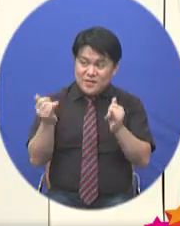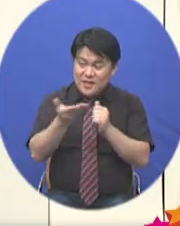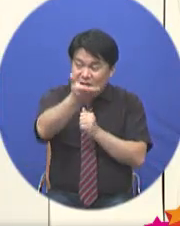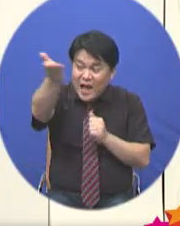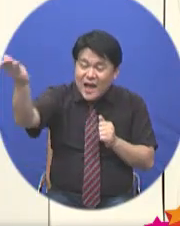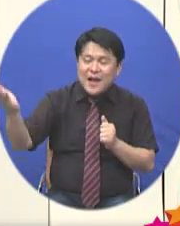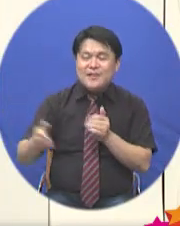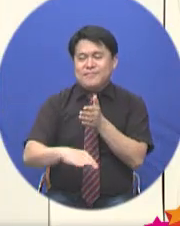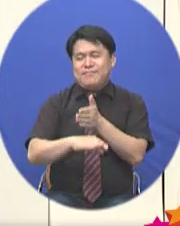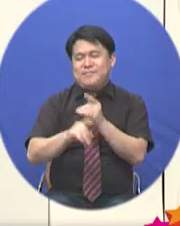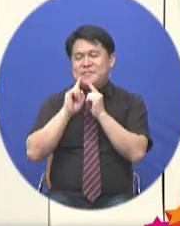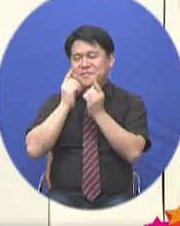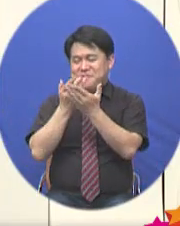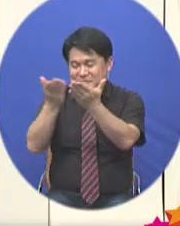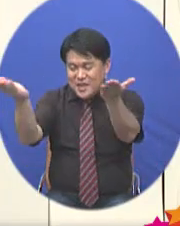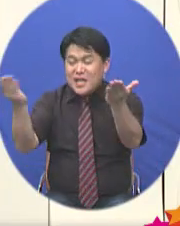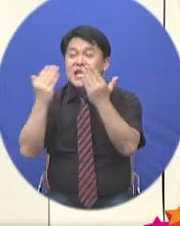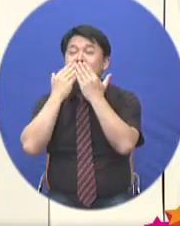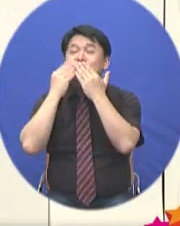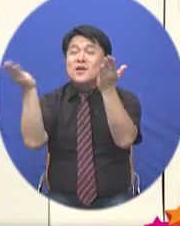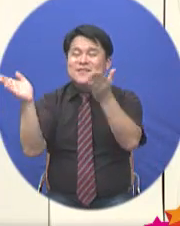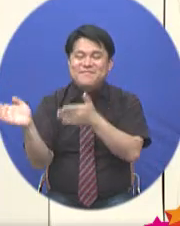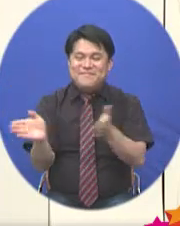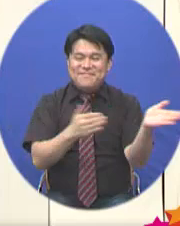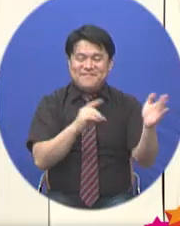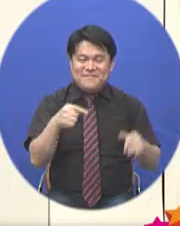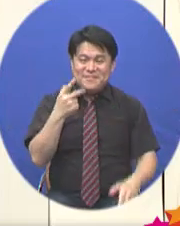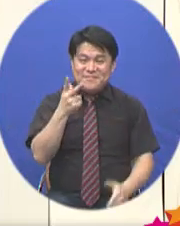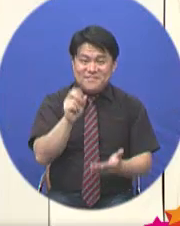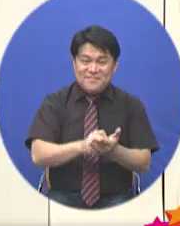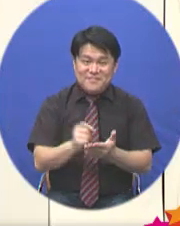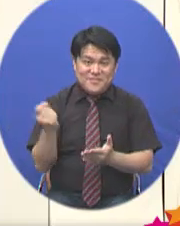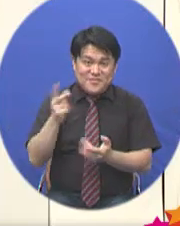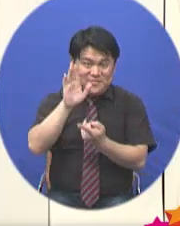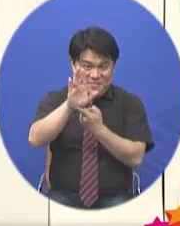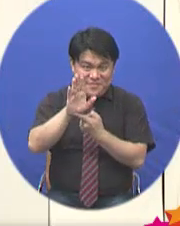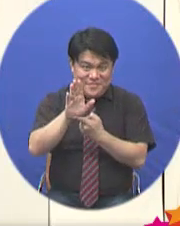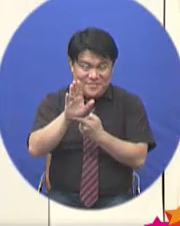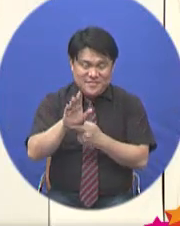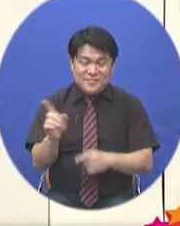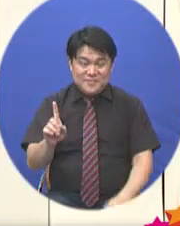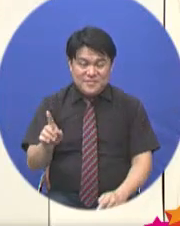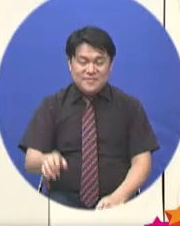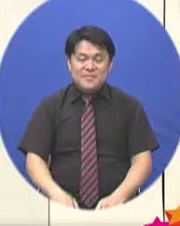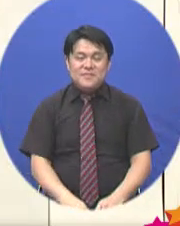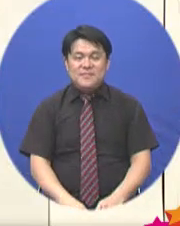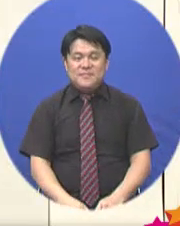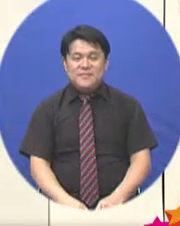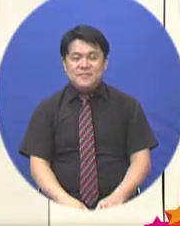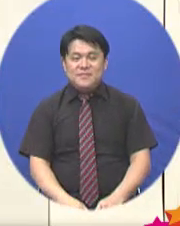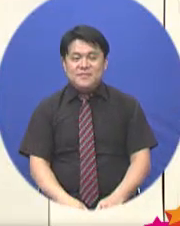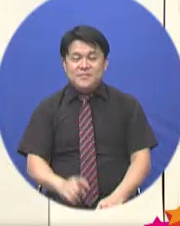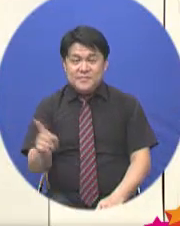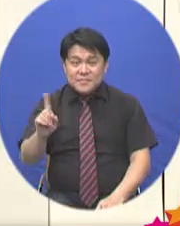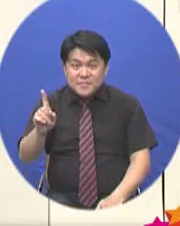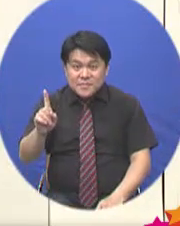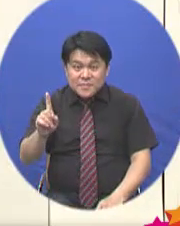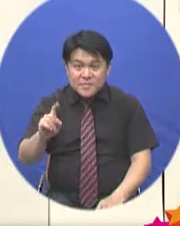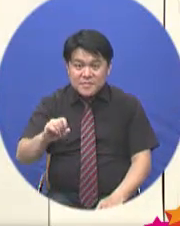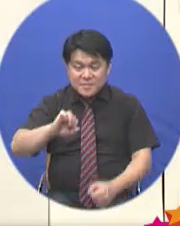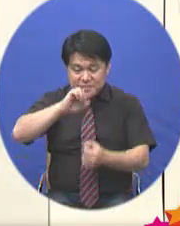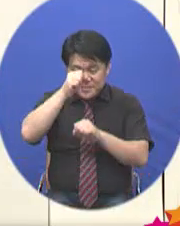감사합니다. 자, 퀴즈 한 번 더 갈까요? 네? 네, 시간여행 퀴즈! 퀴즈 문제